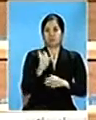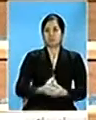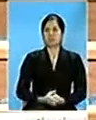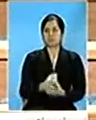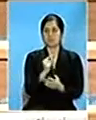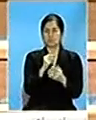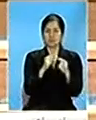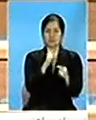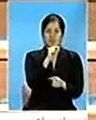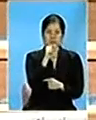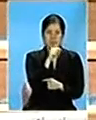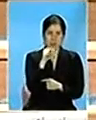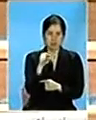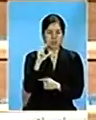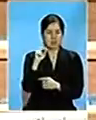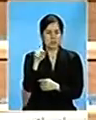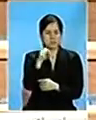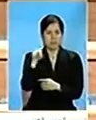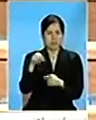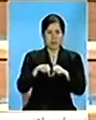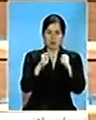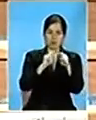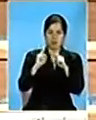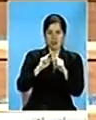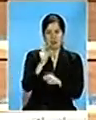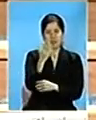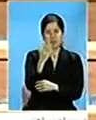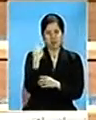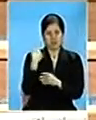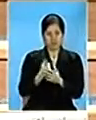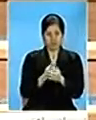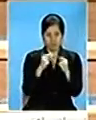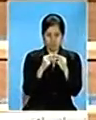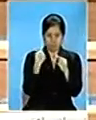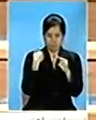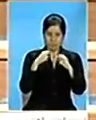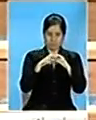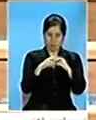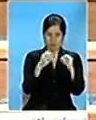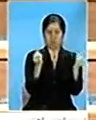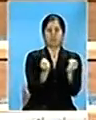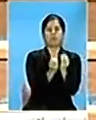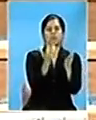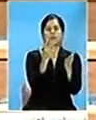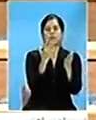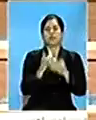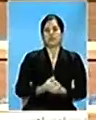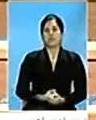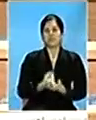20% ไม่มี 30% และไม่มีสูงขนาดนี้ถึง 40% ท่านประธานครับเพราะคอร์รัป